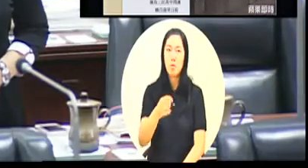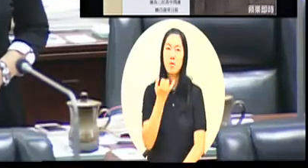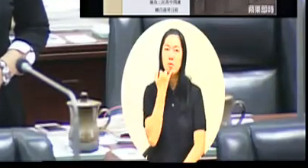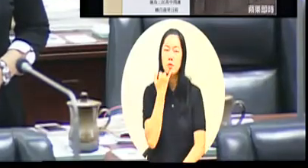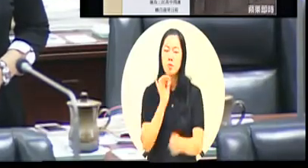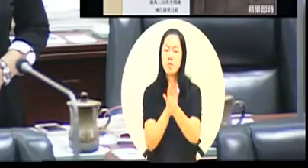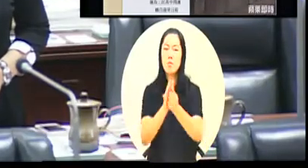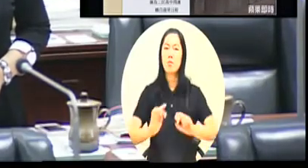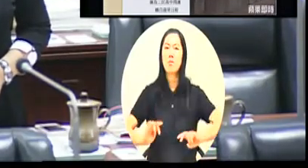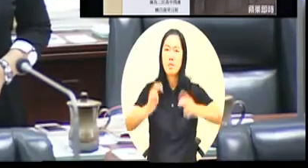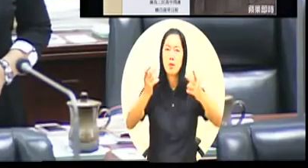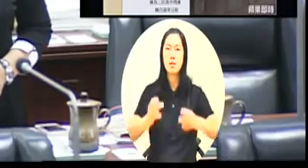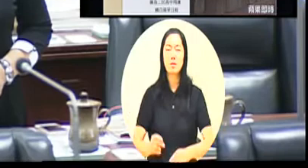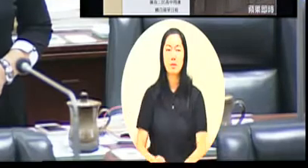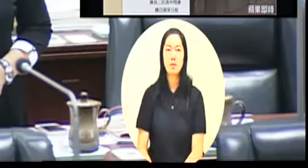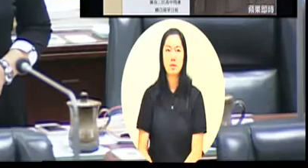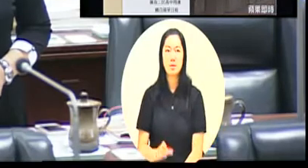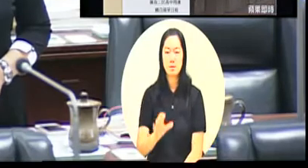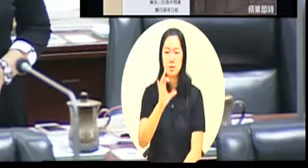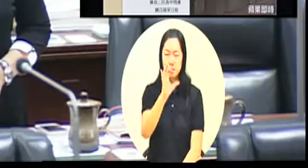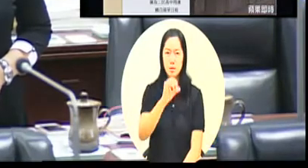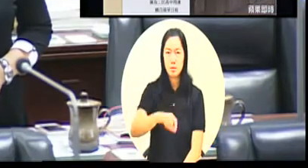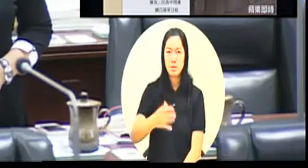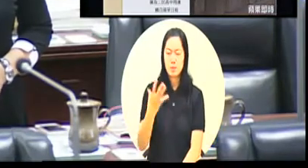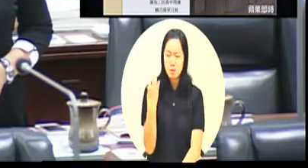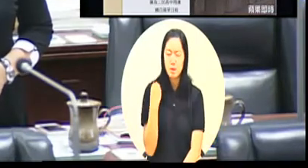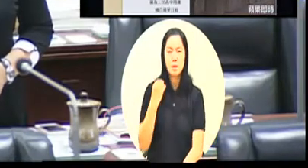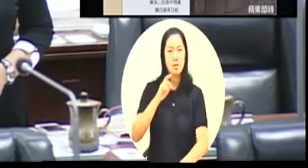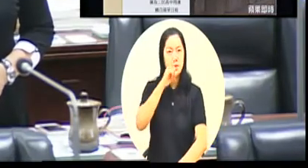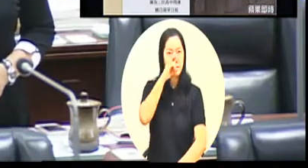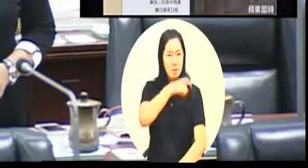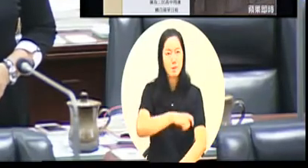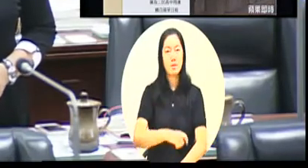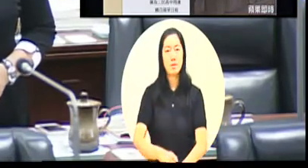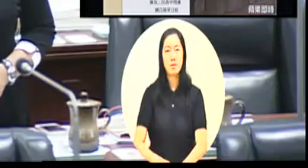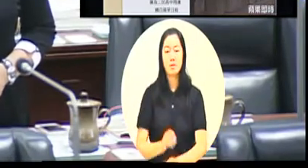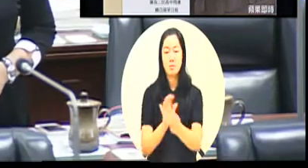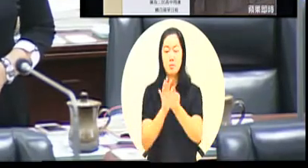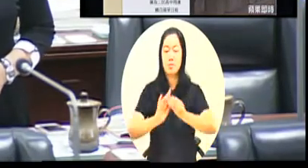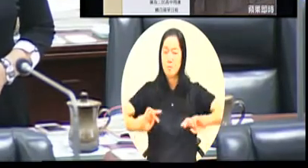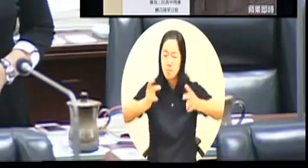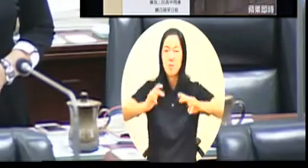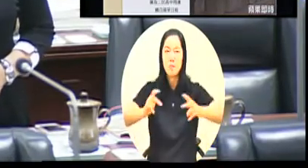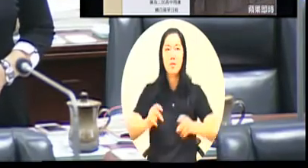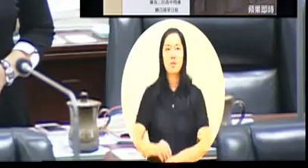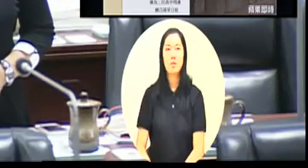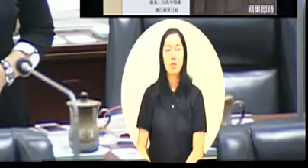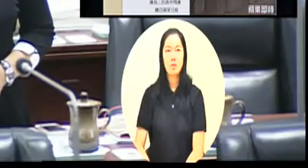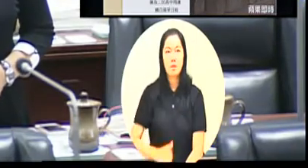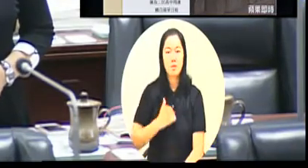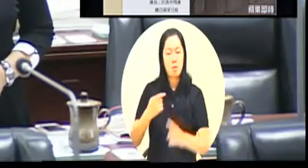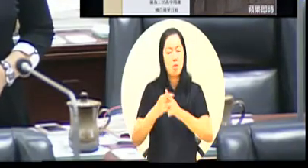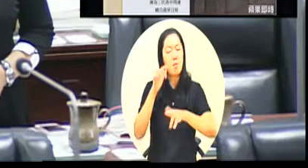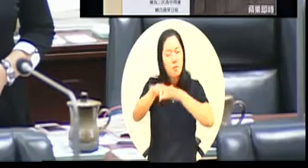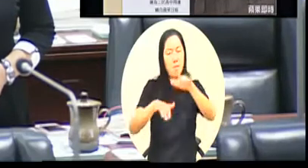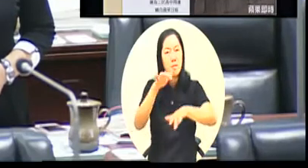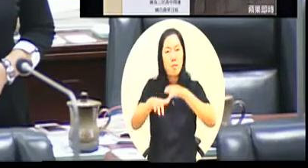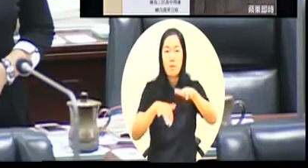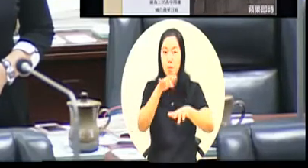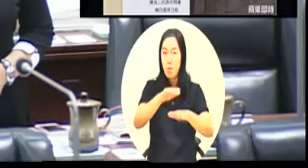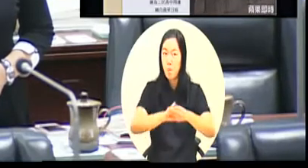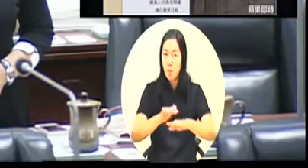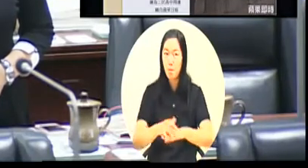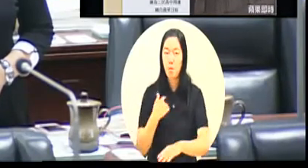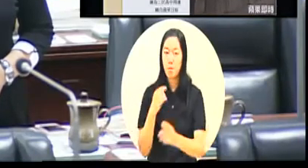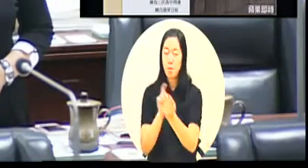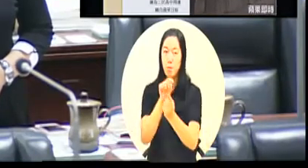啊？那厕所很旧很老，哎，是不是？我觉得那个地方把它翻新一下，是很多观光客会去那里的，因为我们